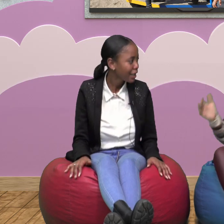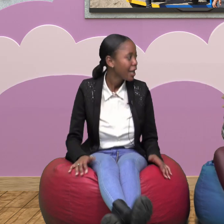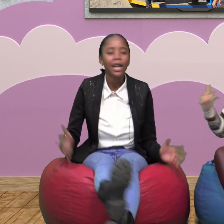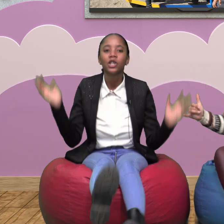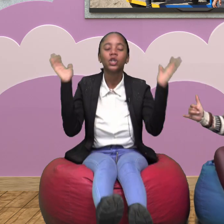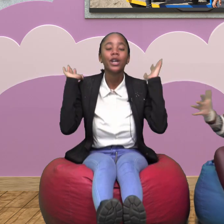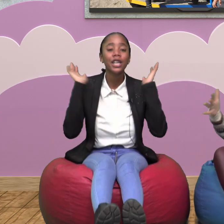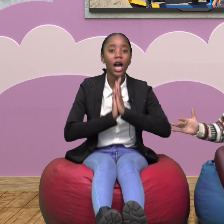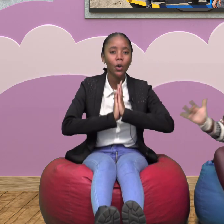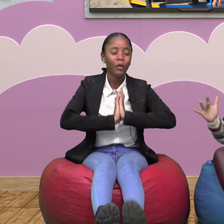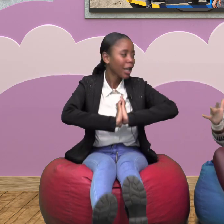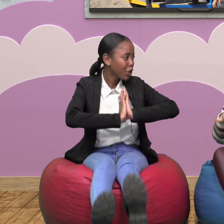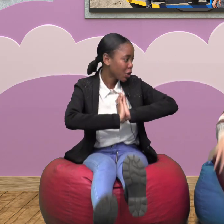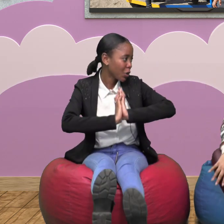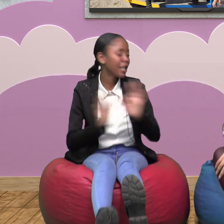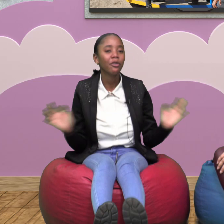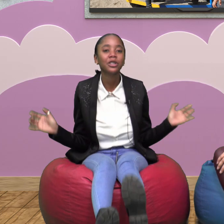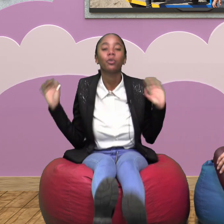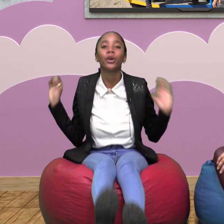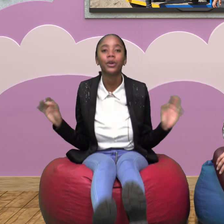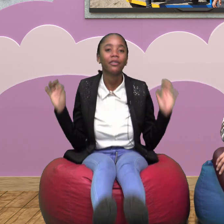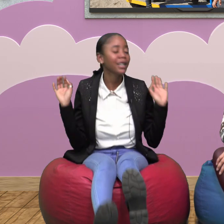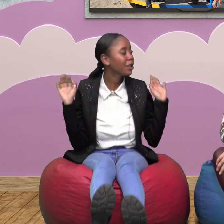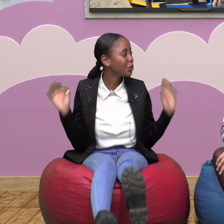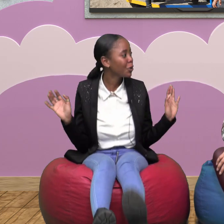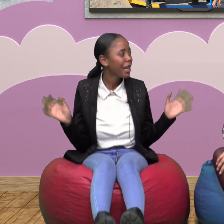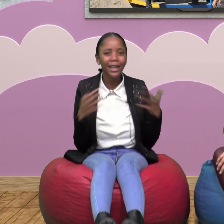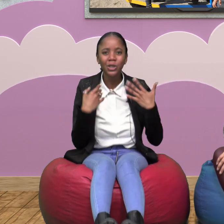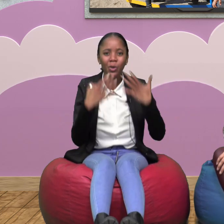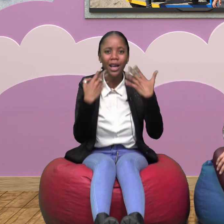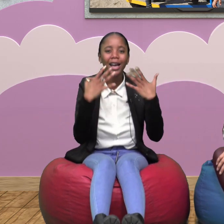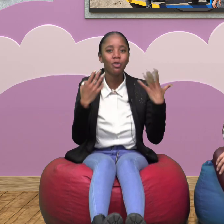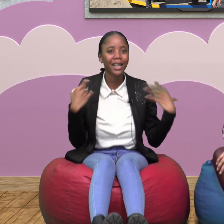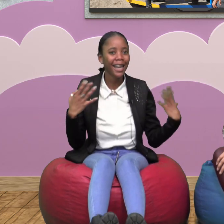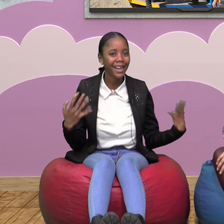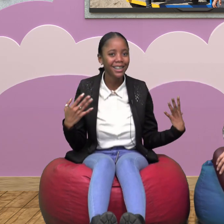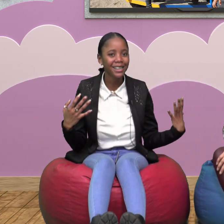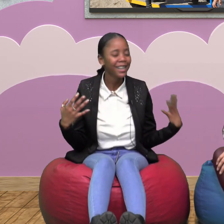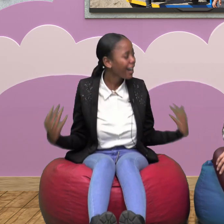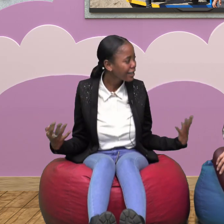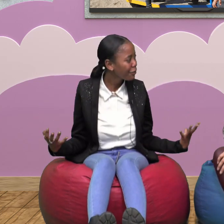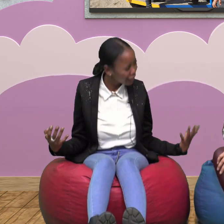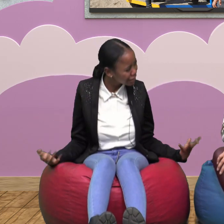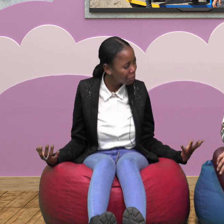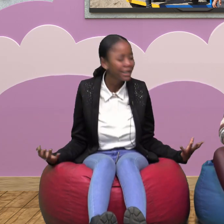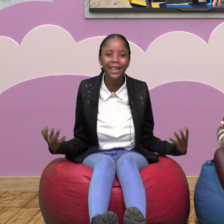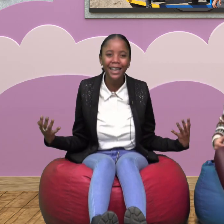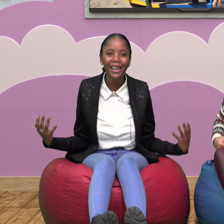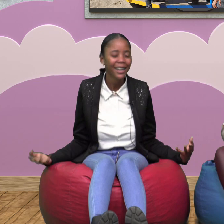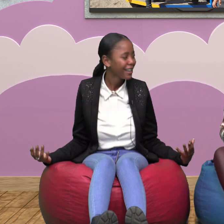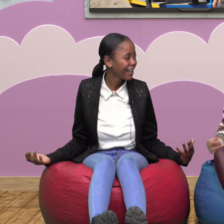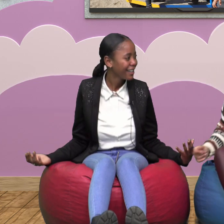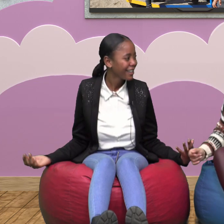100%. Okay. So nou, wat gaan ons doen? Sê vir ons, wat gaan ons doen? Ek is so gewoond aan Engels. Ek het lanklaas Afrikaans gepraat. Ons gaan